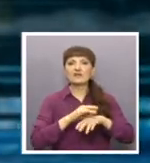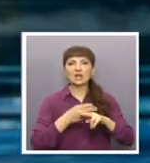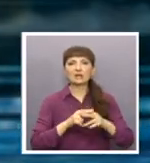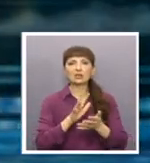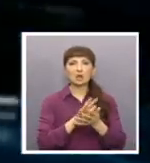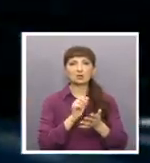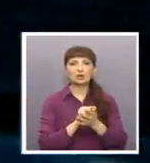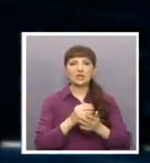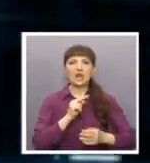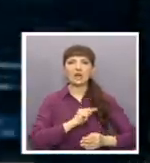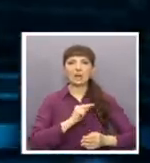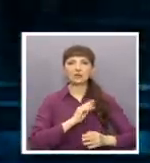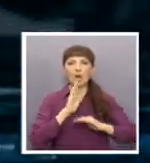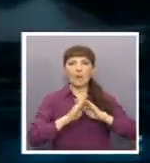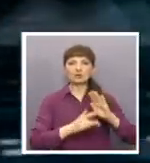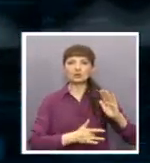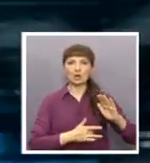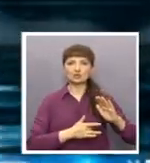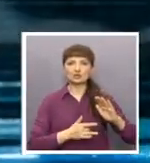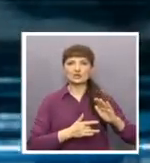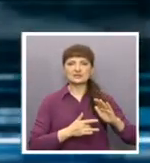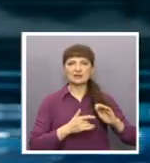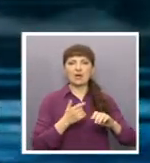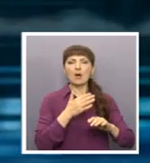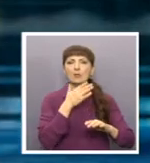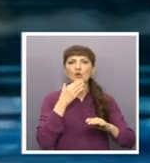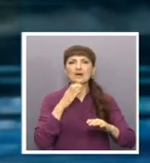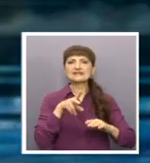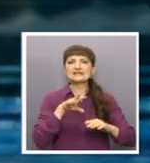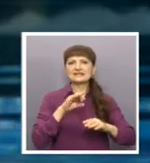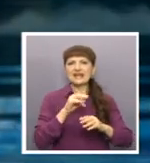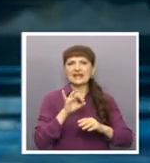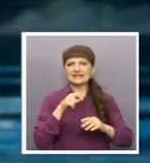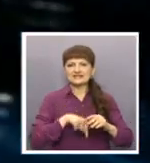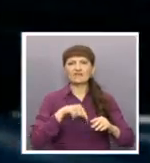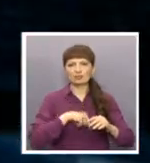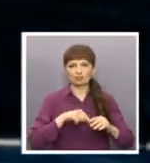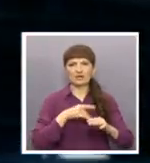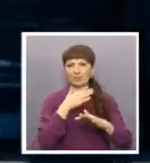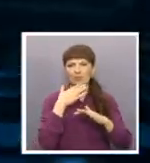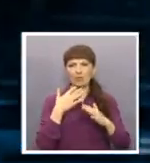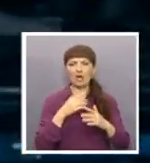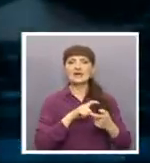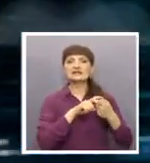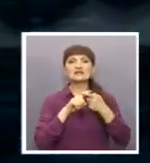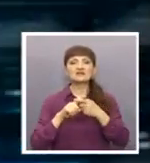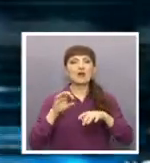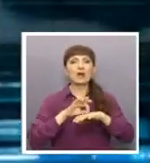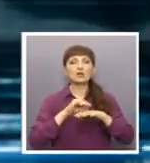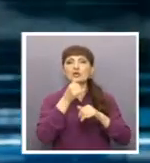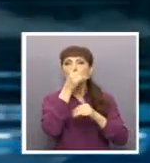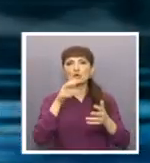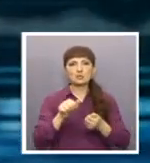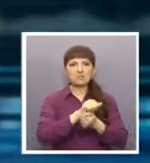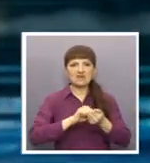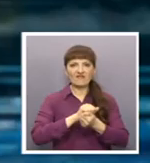нарушение работы поджелудочной железы, вызванное чрезмерным выделением слизи органами внутренней секреции. Как следствие, больной не